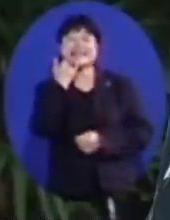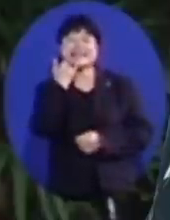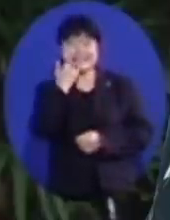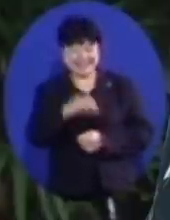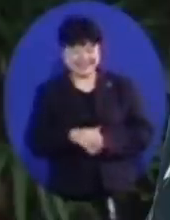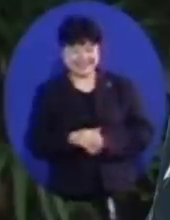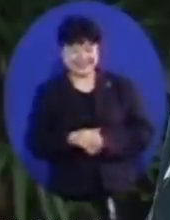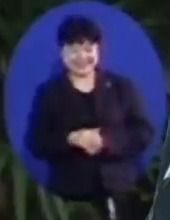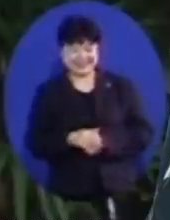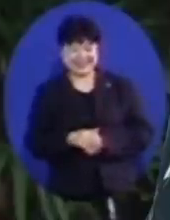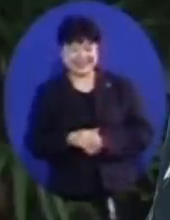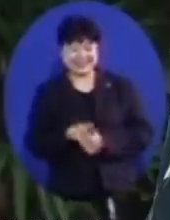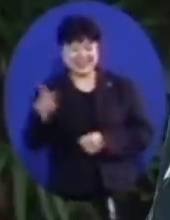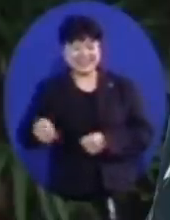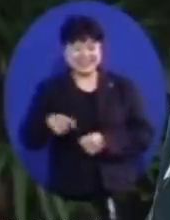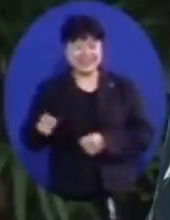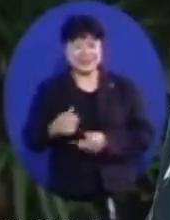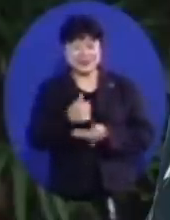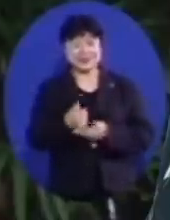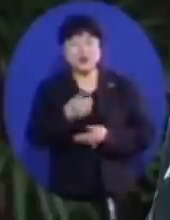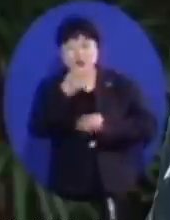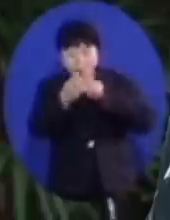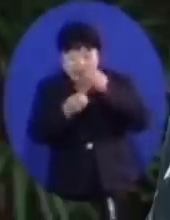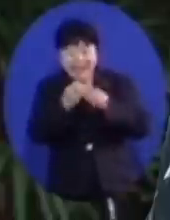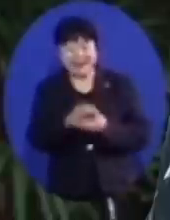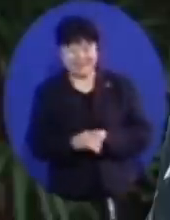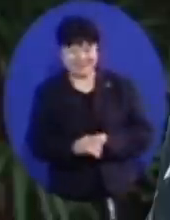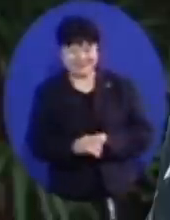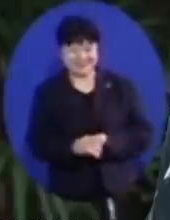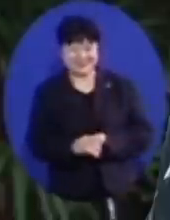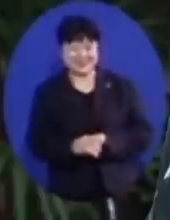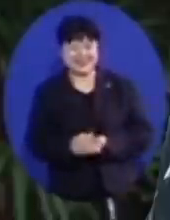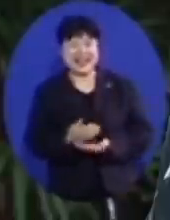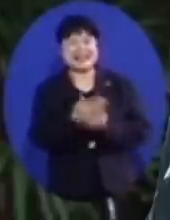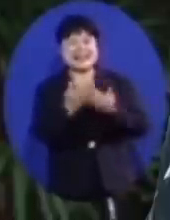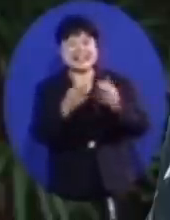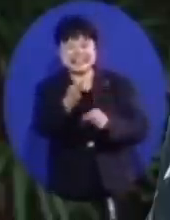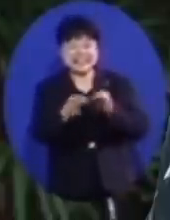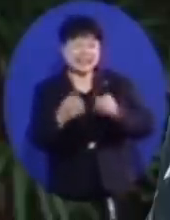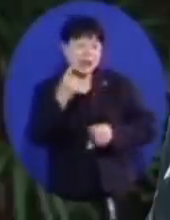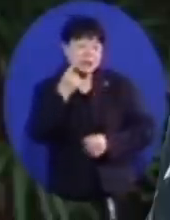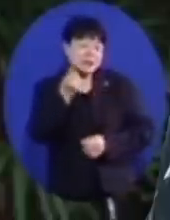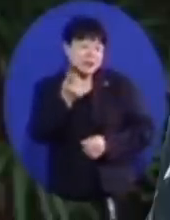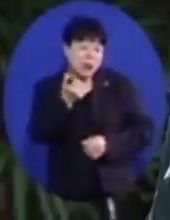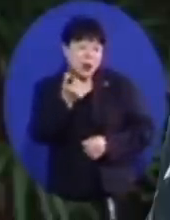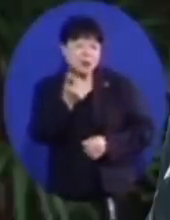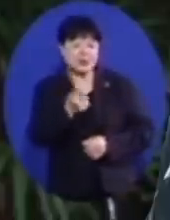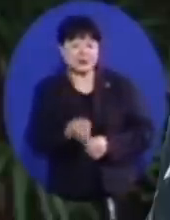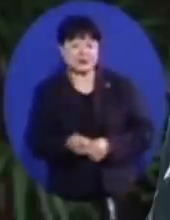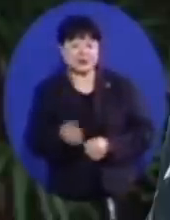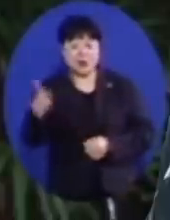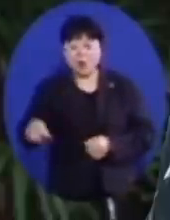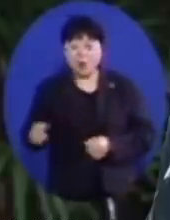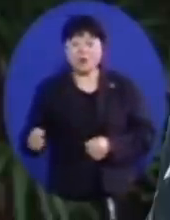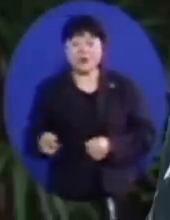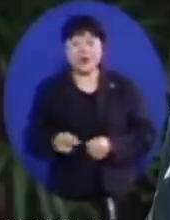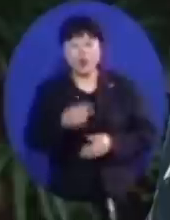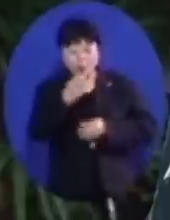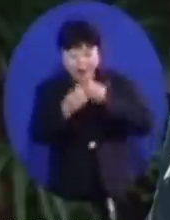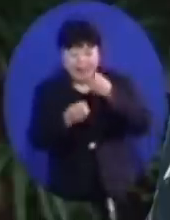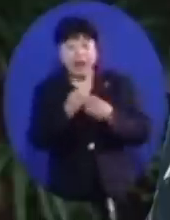장사하고 저녁에는 꼭 주님께 회개하고 그런 주님이 그러지 말 안 하고 상상해